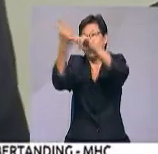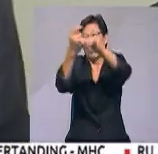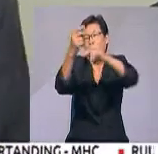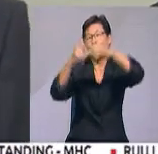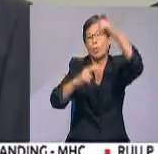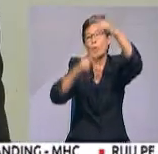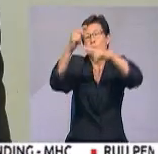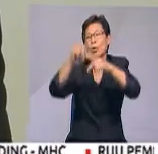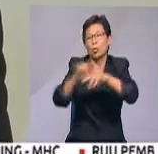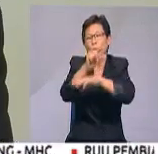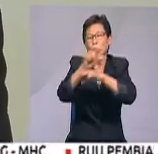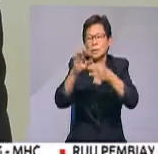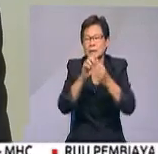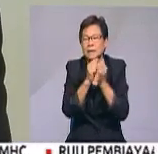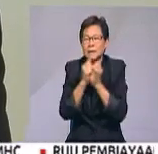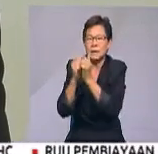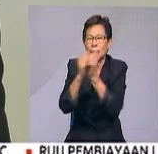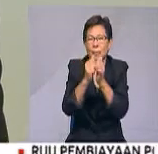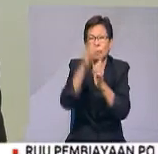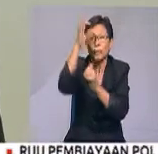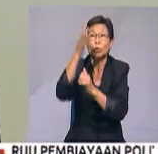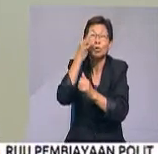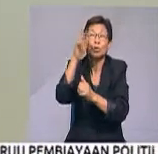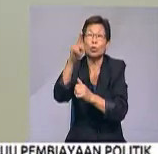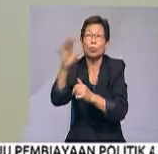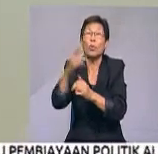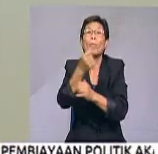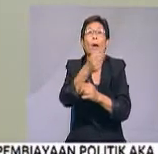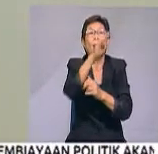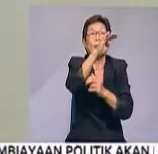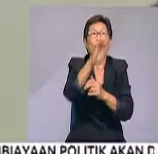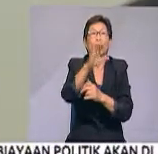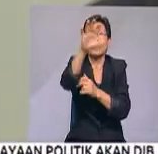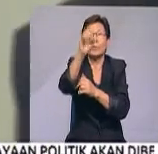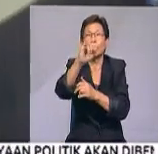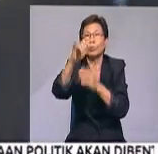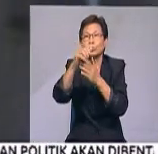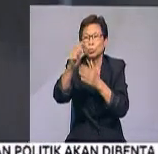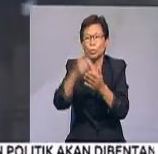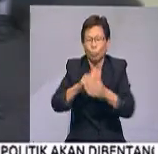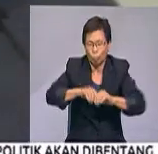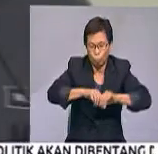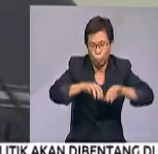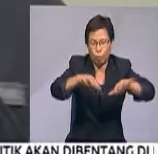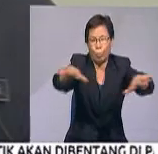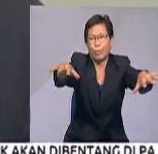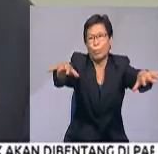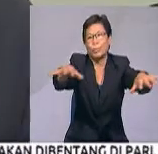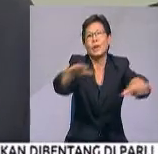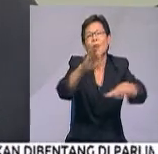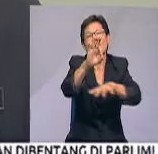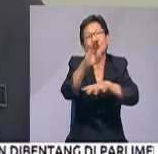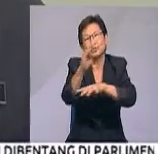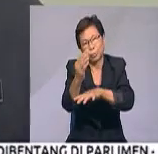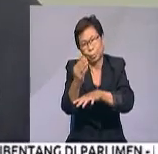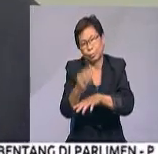bangunan guna sama Persekutuan Kota Baru bernilai 450 juta ringgit yang tular di media sosial.